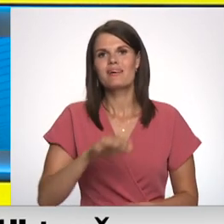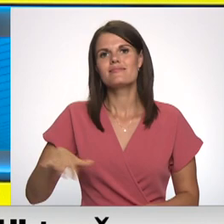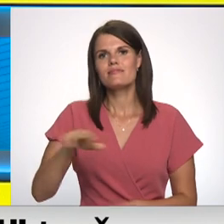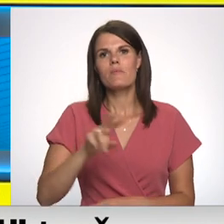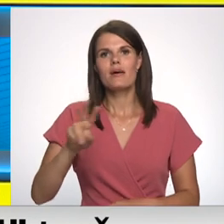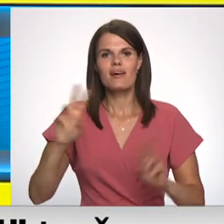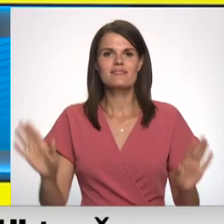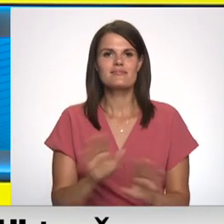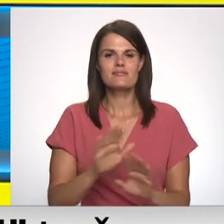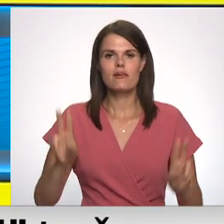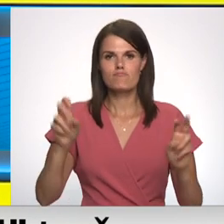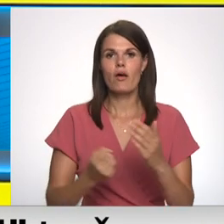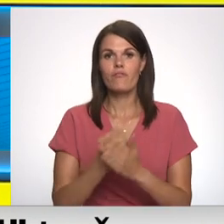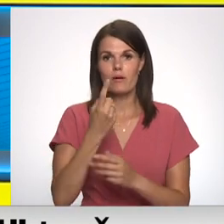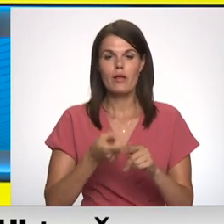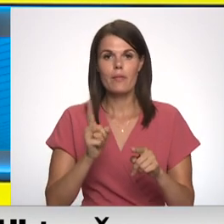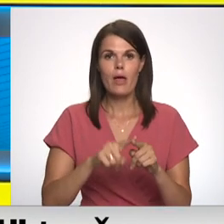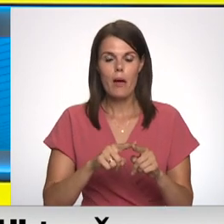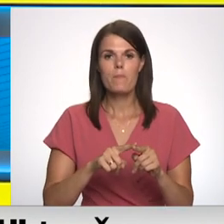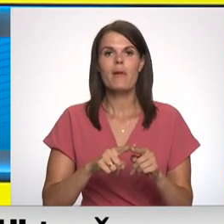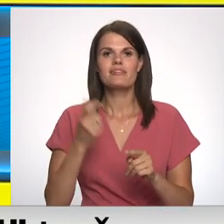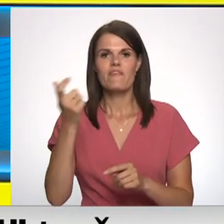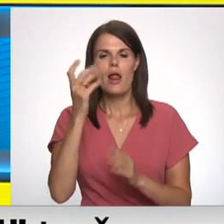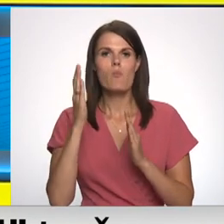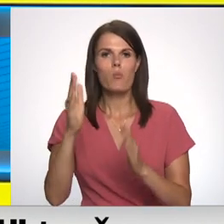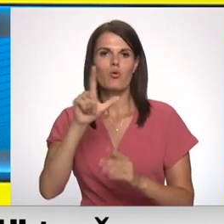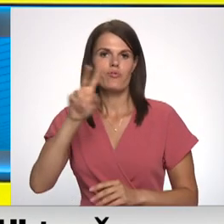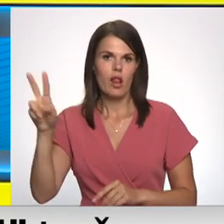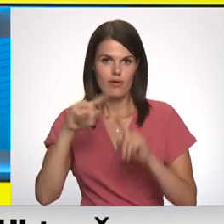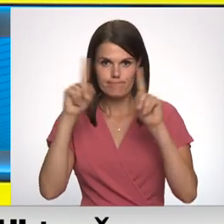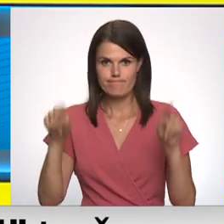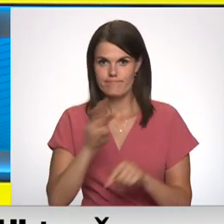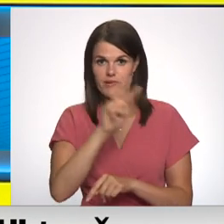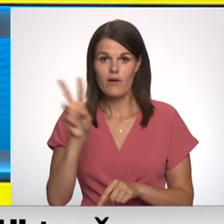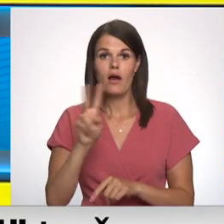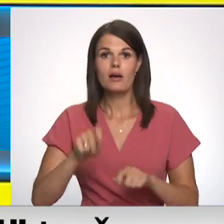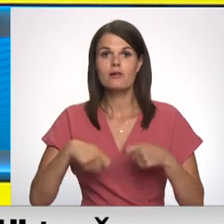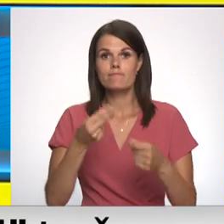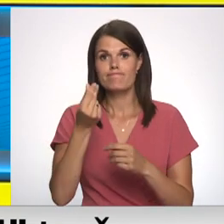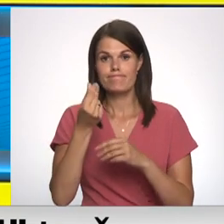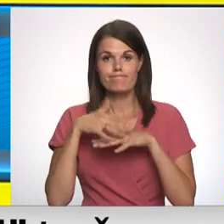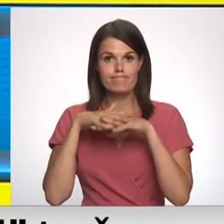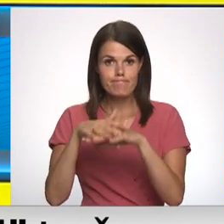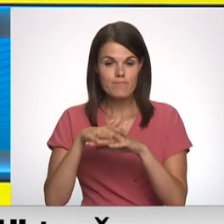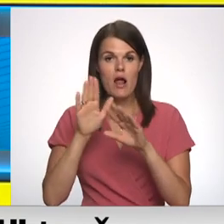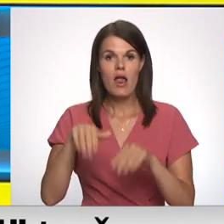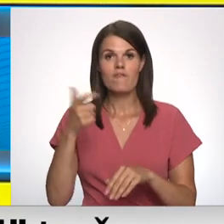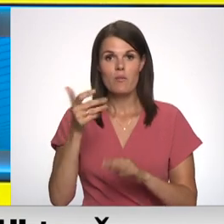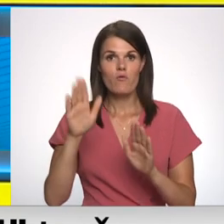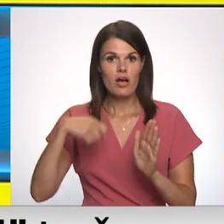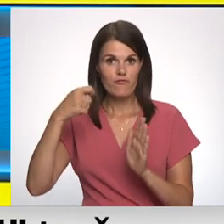dzied tapšanu, ir radīta interneta platforma Filmai būt LV. Atbalstītāji, kas sniegs finansiālu ieguldījumu filmas tapšanā, kļūs